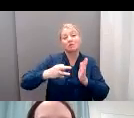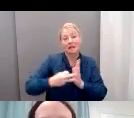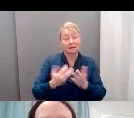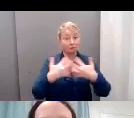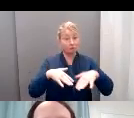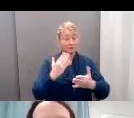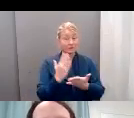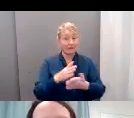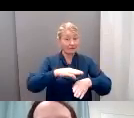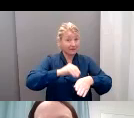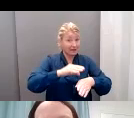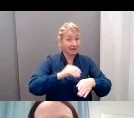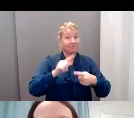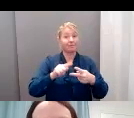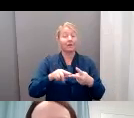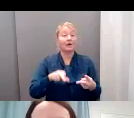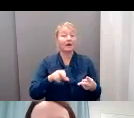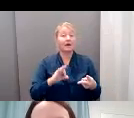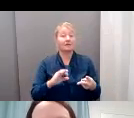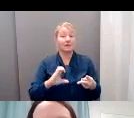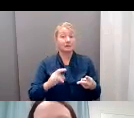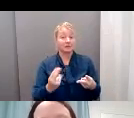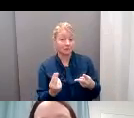Funktionsrätt Sverige och RFSU.